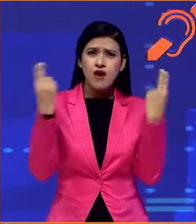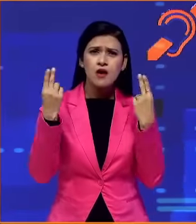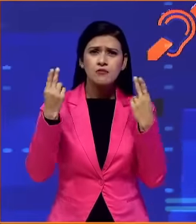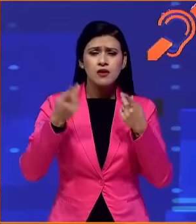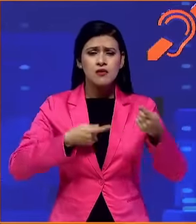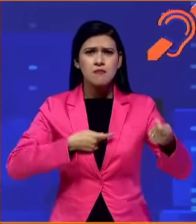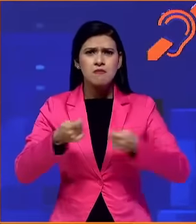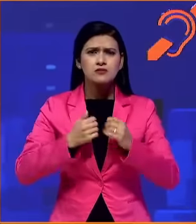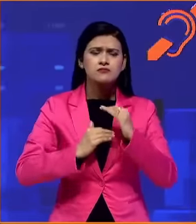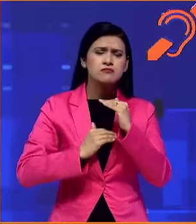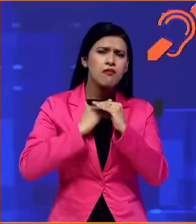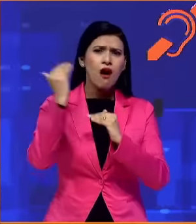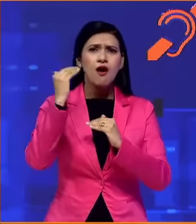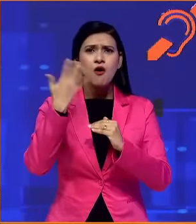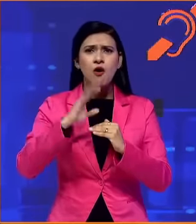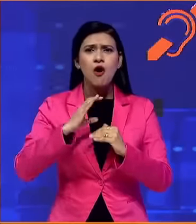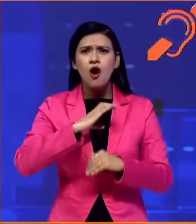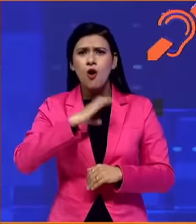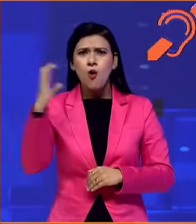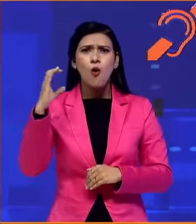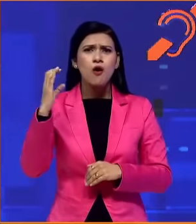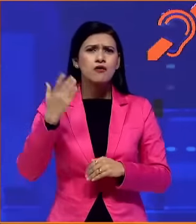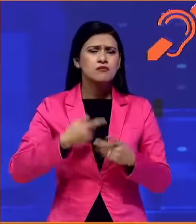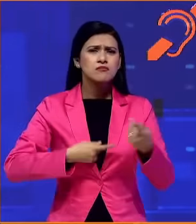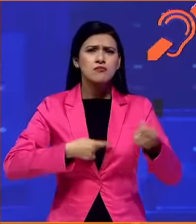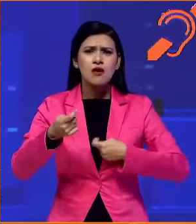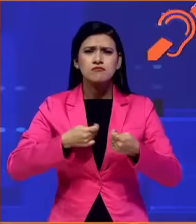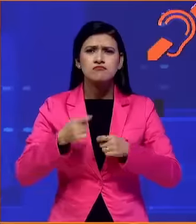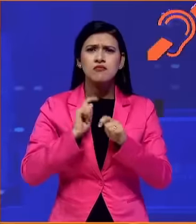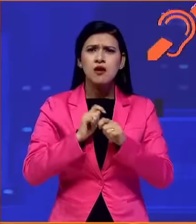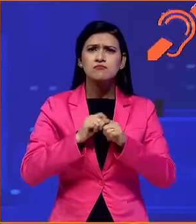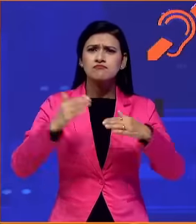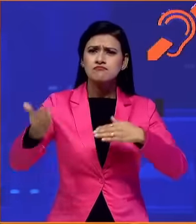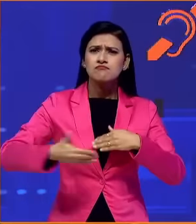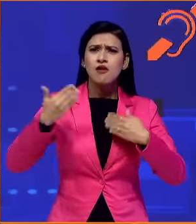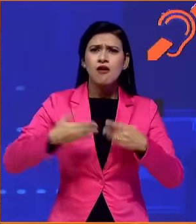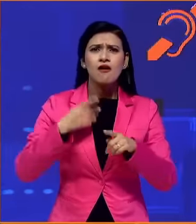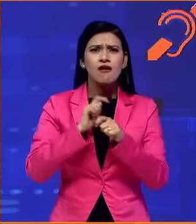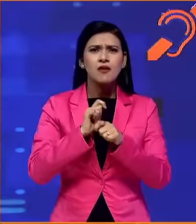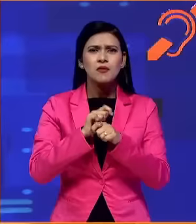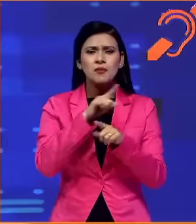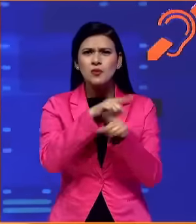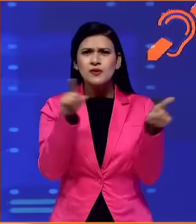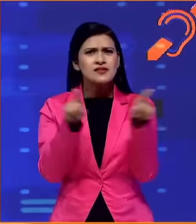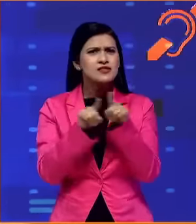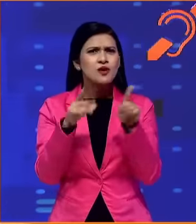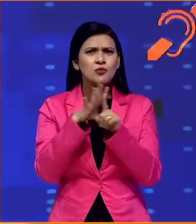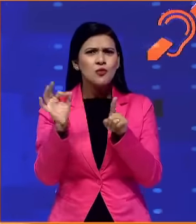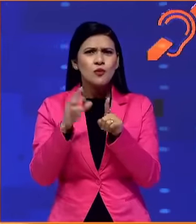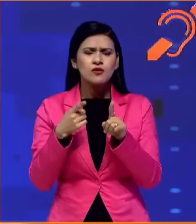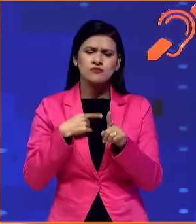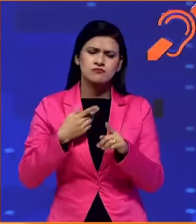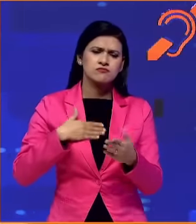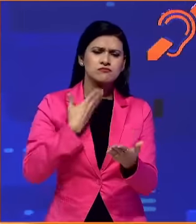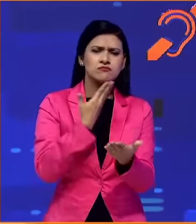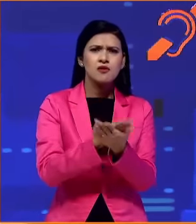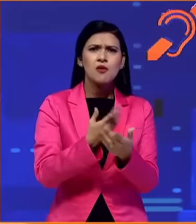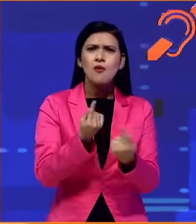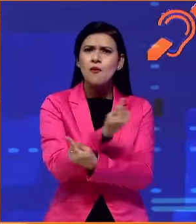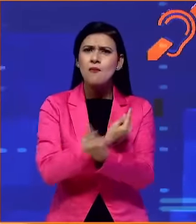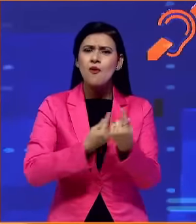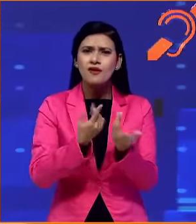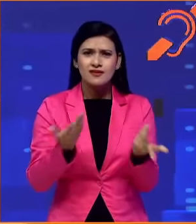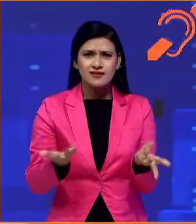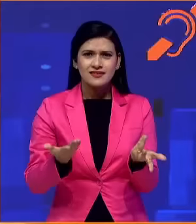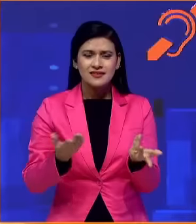कमाएहैं,औरआपनेउसरास्तेपरचलनेकेबजाय राजनीतिकोचुना।इस देश